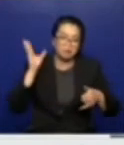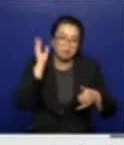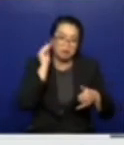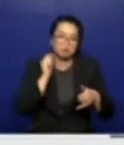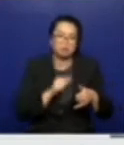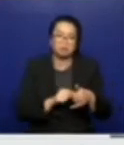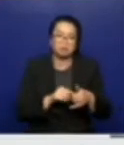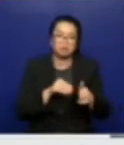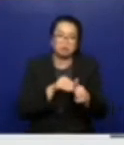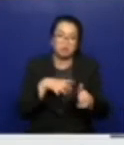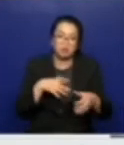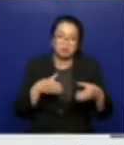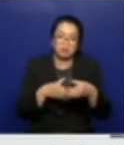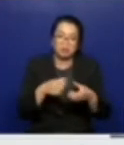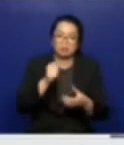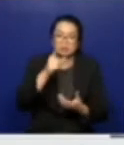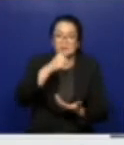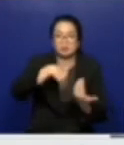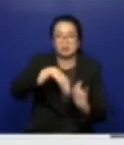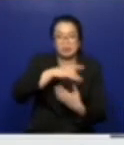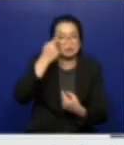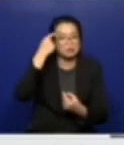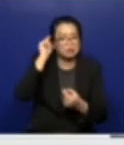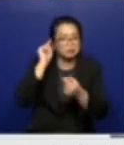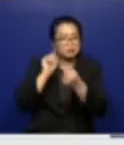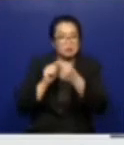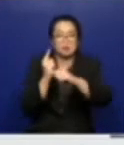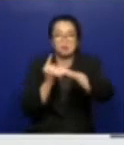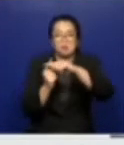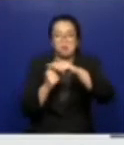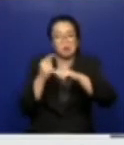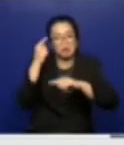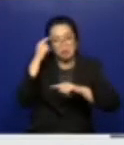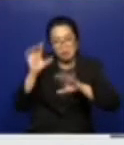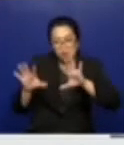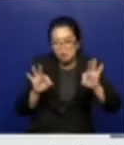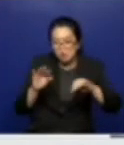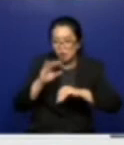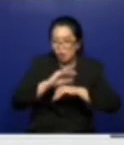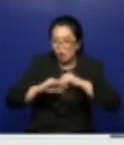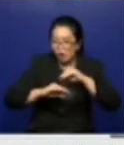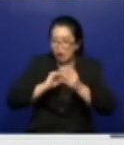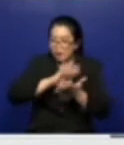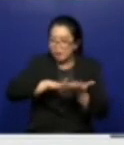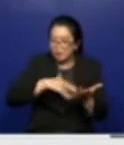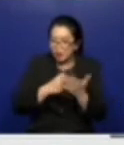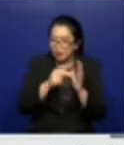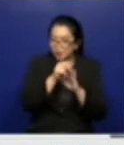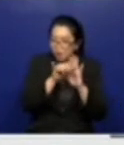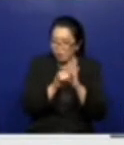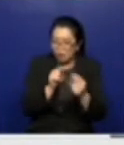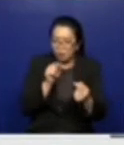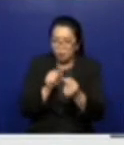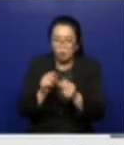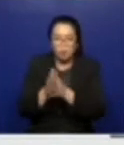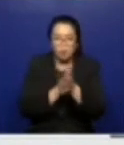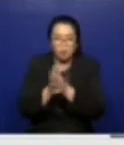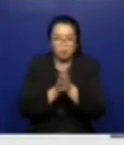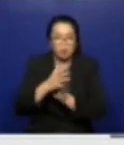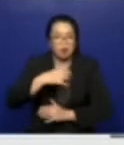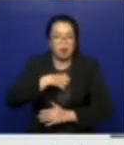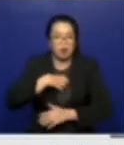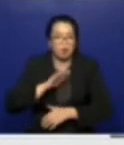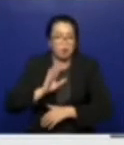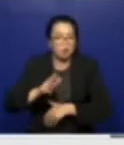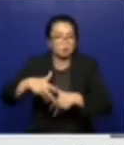ผู้นำของทีมเศรษฐกิจไม่มีวิสัยทัศน์มากพอที่จะเลือกโครงการหรือว่านโยบายที่ถูกต้องเพื่อตอบสนองความต้องการของประชาชน